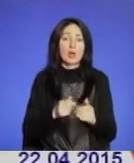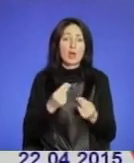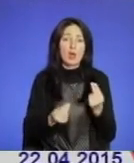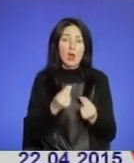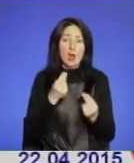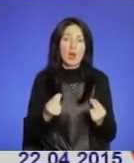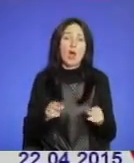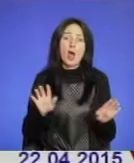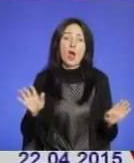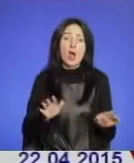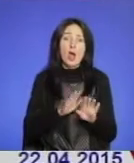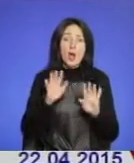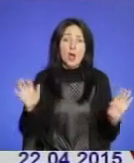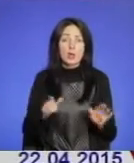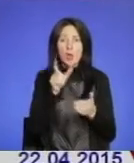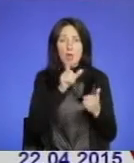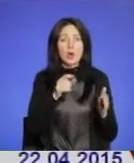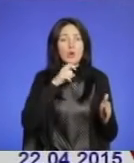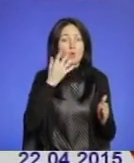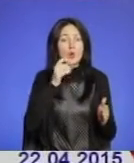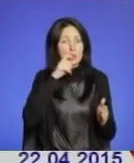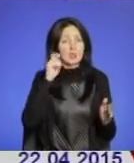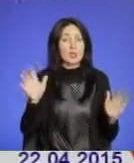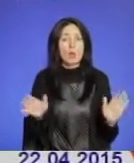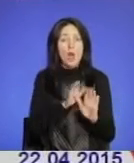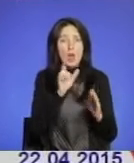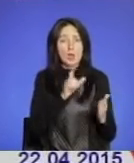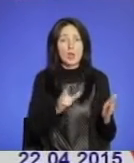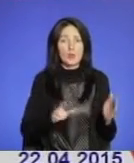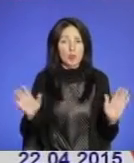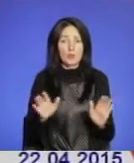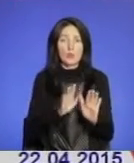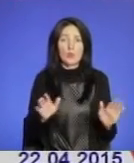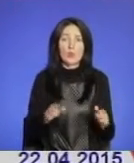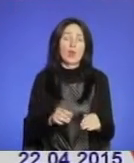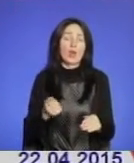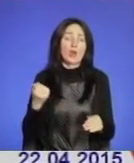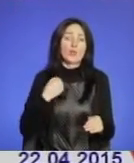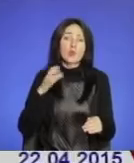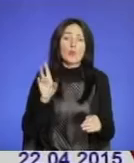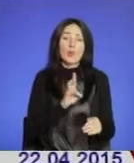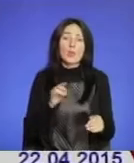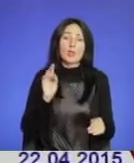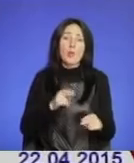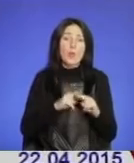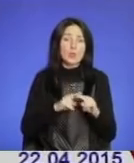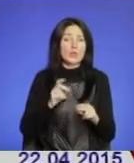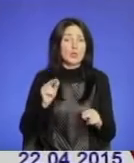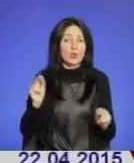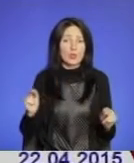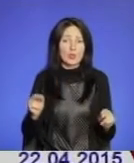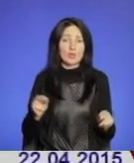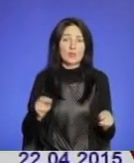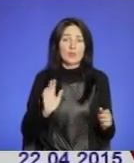національного гімну. Військові капелани благословили учнів. Урочистого настрою додавав музичний супровід оркестри «Волі». З